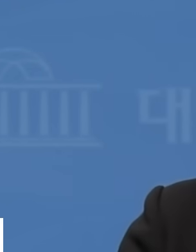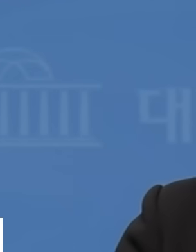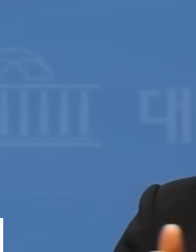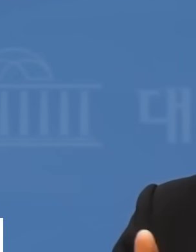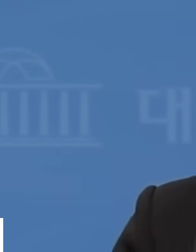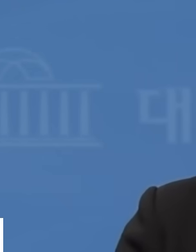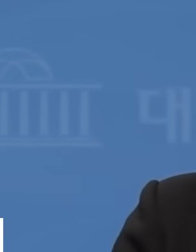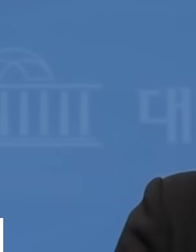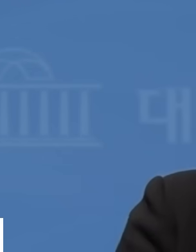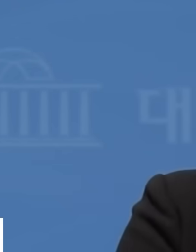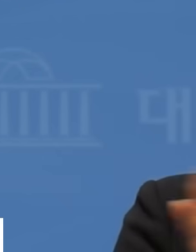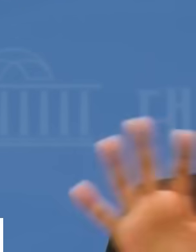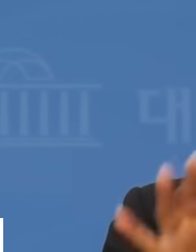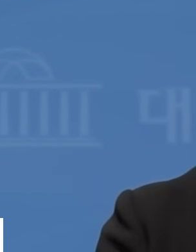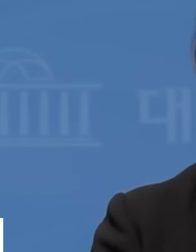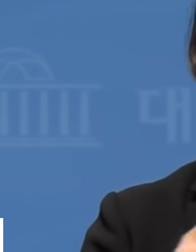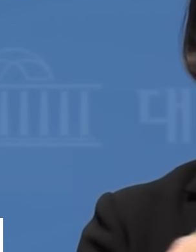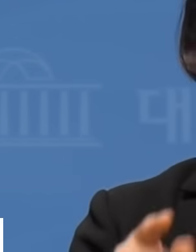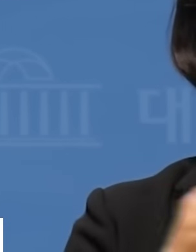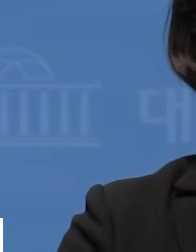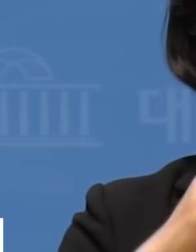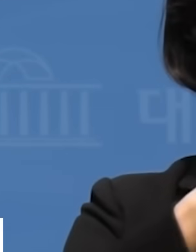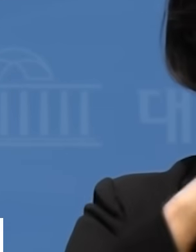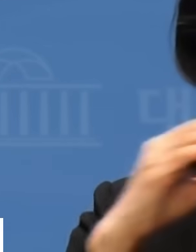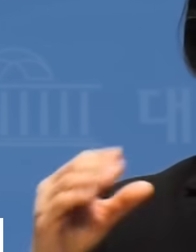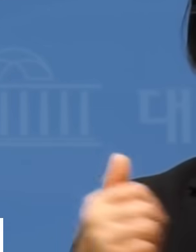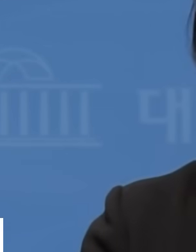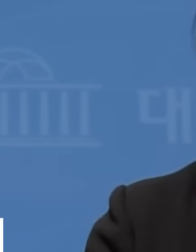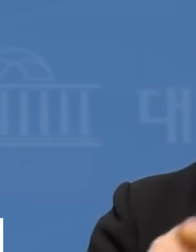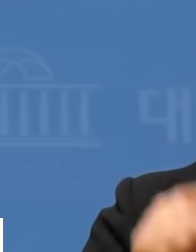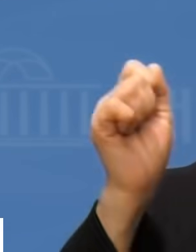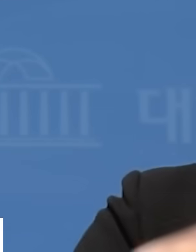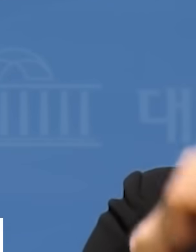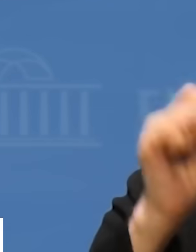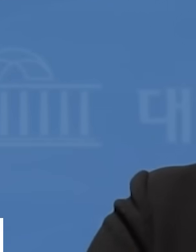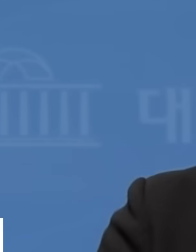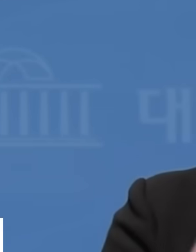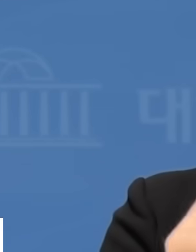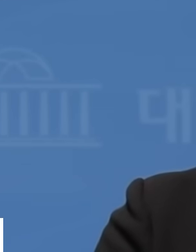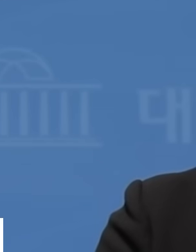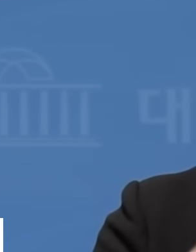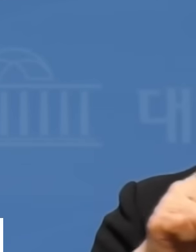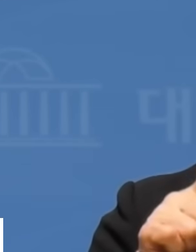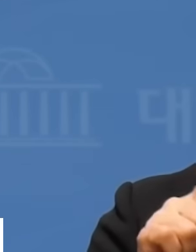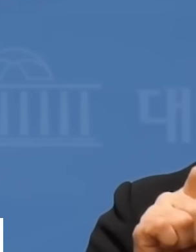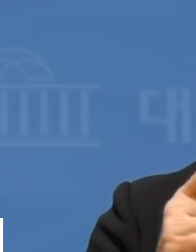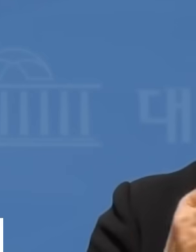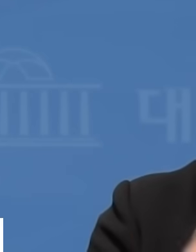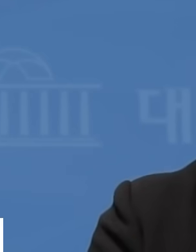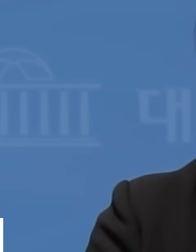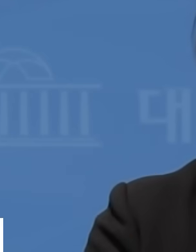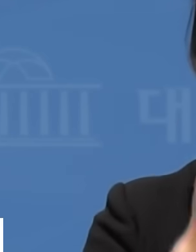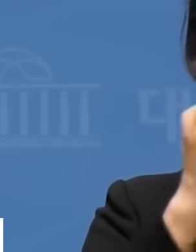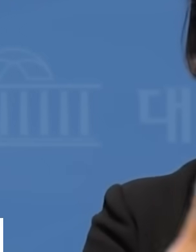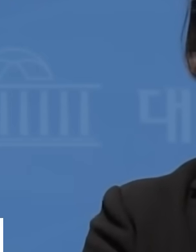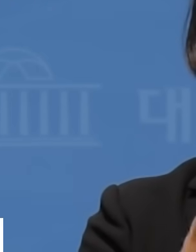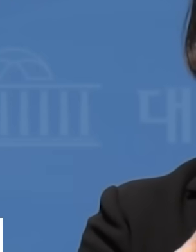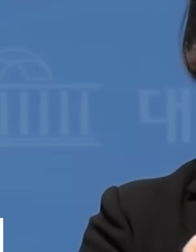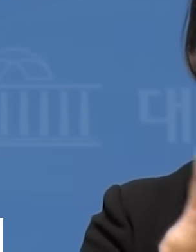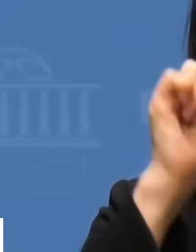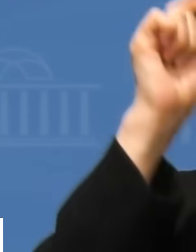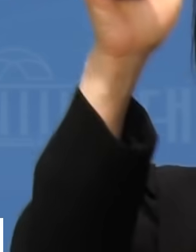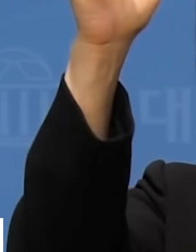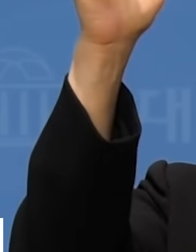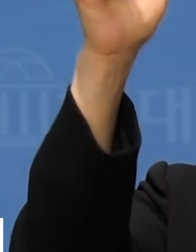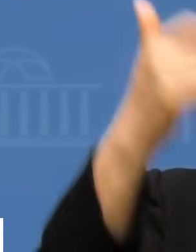않고 공정한 판결을 내려온 강직한 판사로 여러 언론에 오르내리기로 했던 정말로